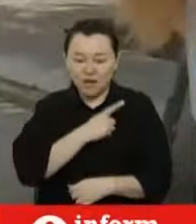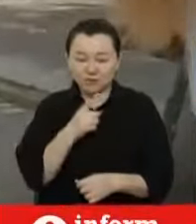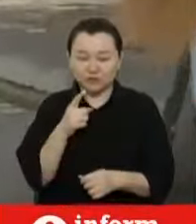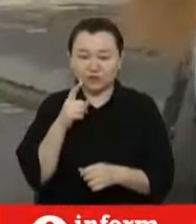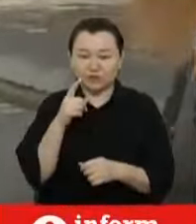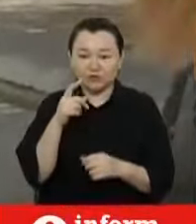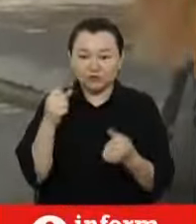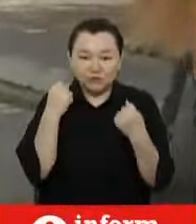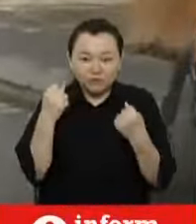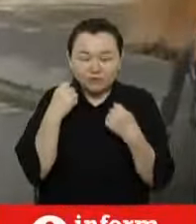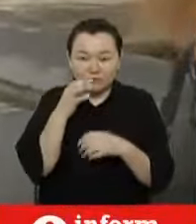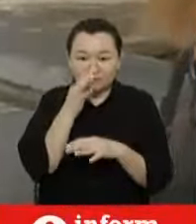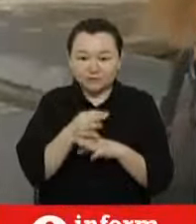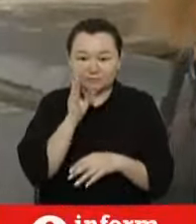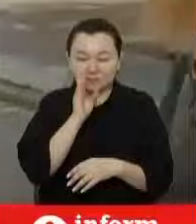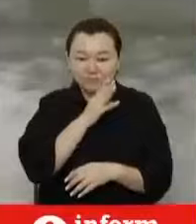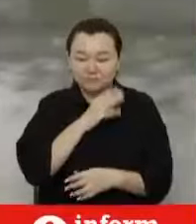үміткер дейді шырпыр болған ана.